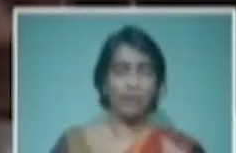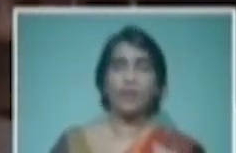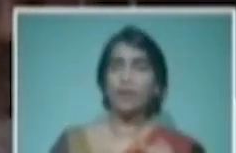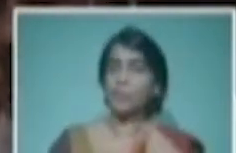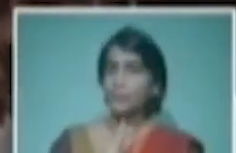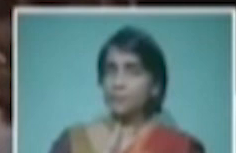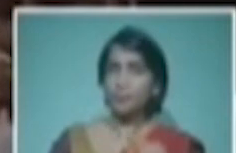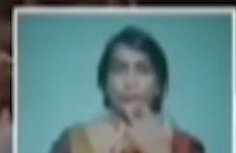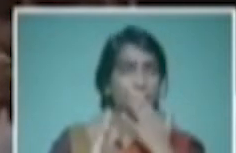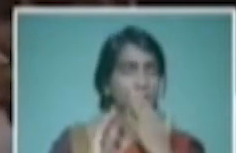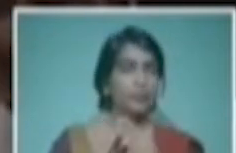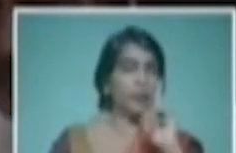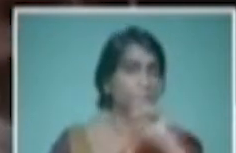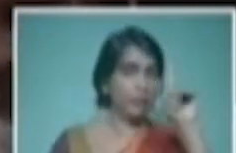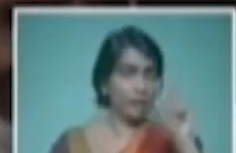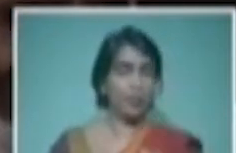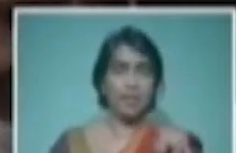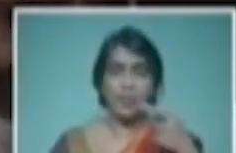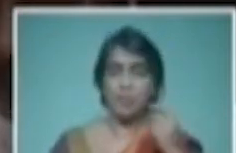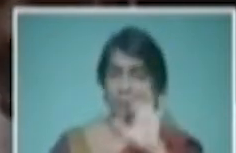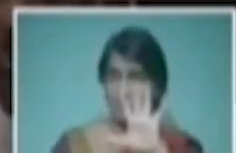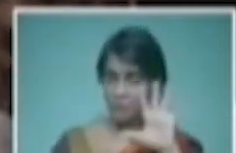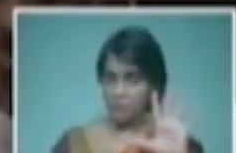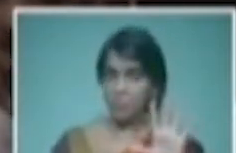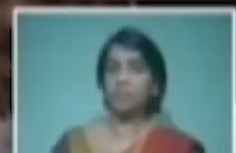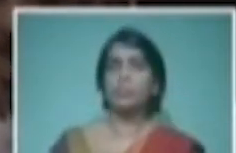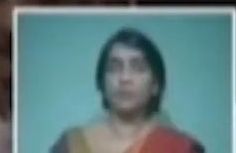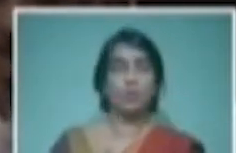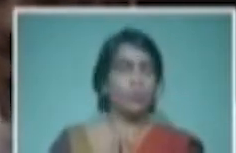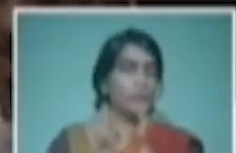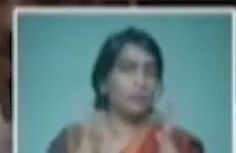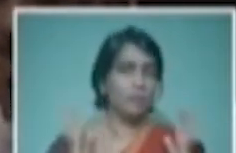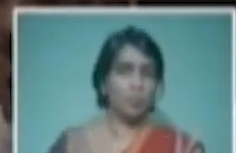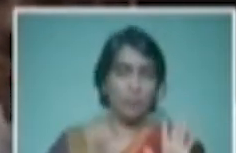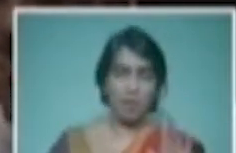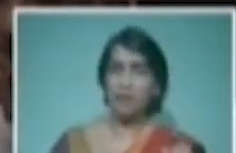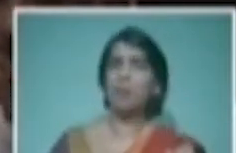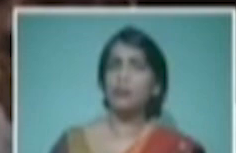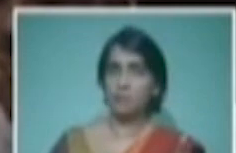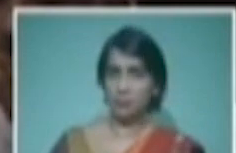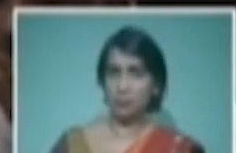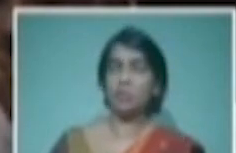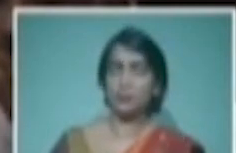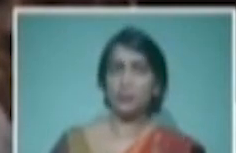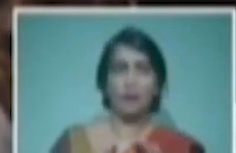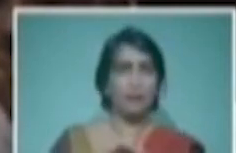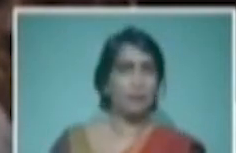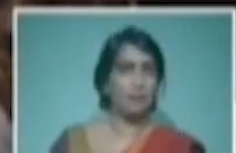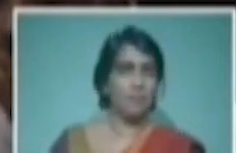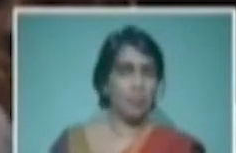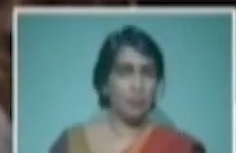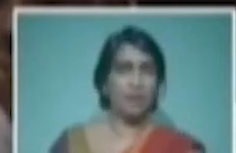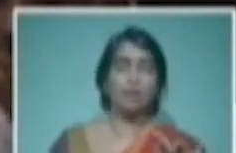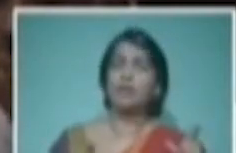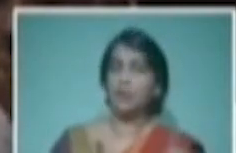රටේ පාසල් 10155ක අති බහුතරයක් තියෙන්නේ ප්‍රාථමික සහ